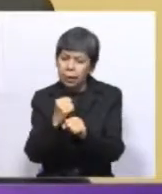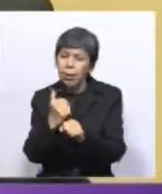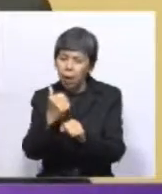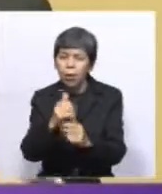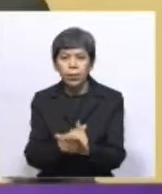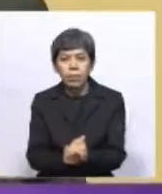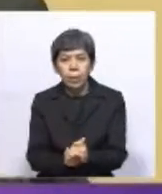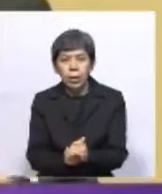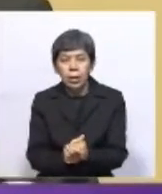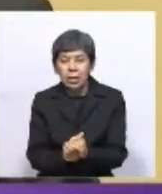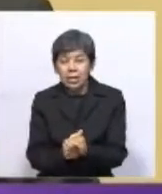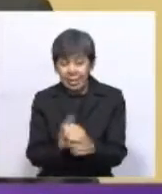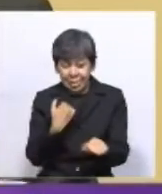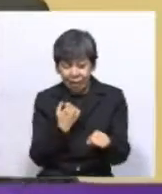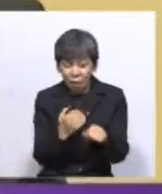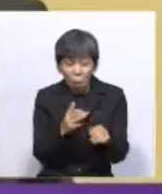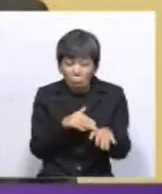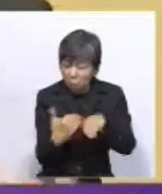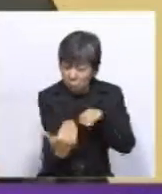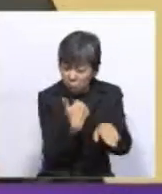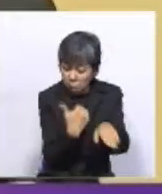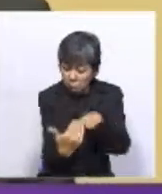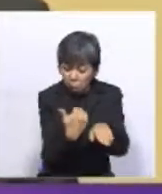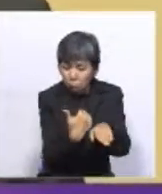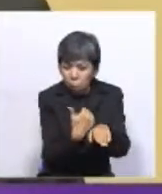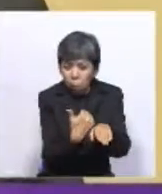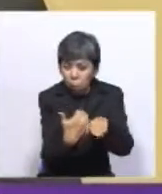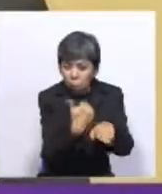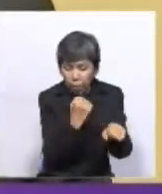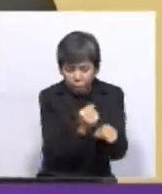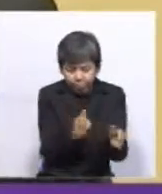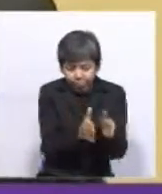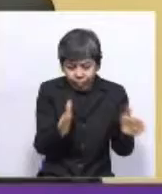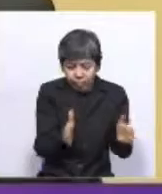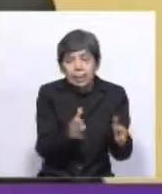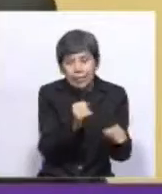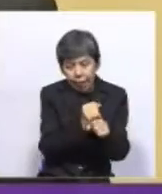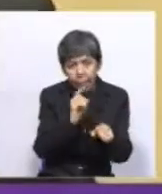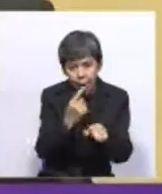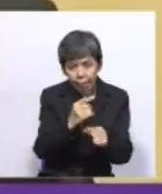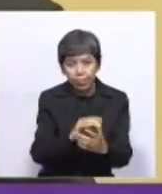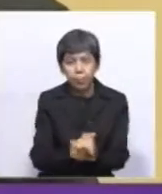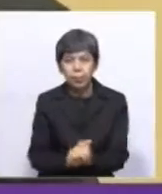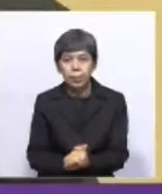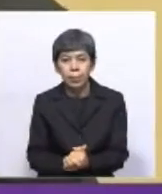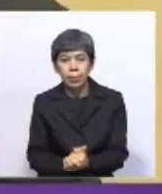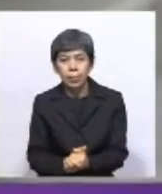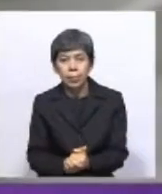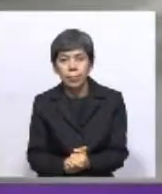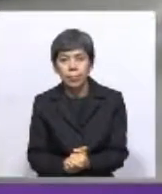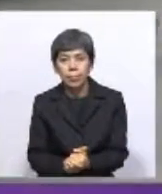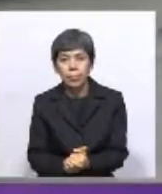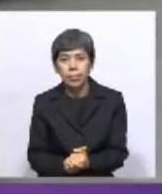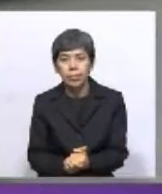แล้วเพราะนั้นด่านที่มีความแออัดเนี่ยเราขยายเพื่อให้เกิดความสะดวก